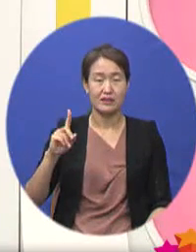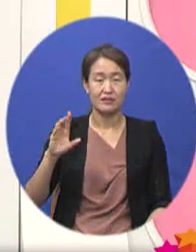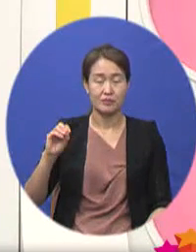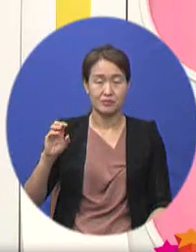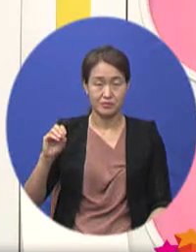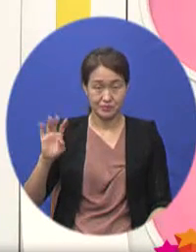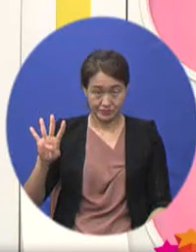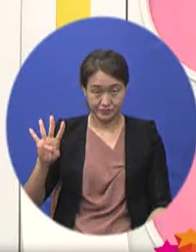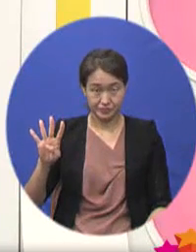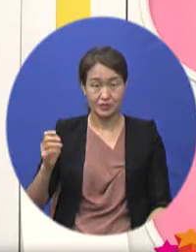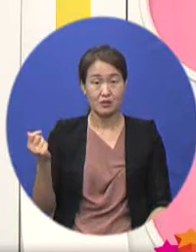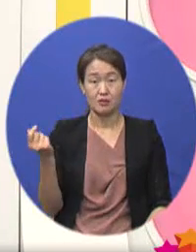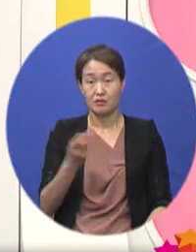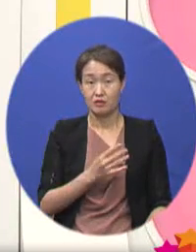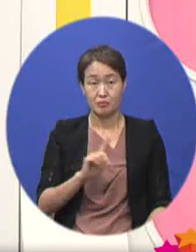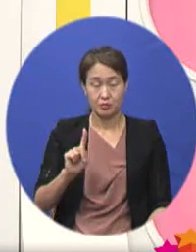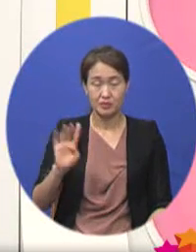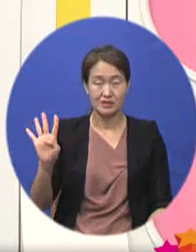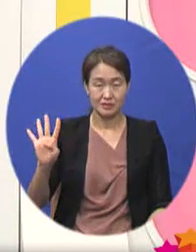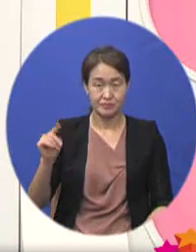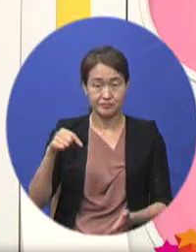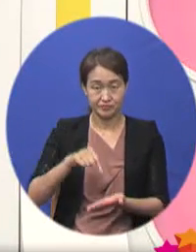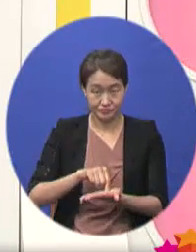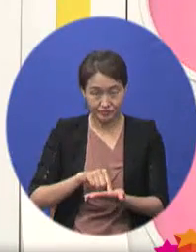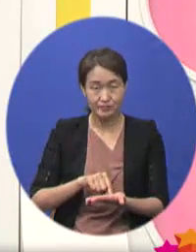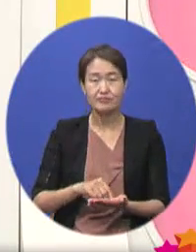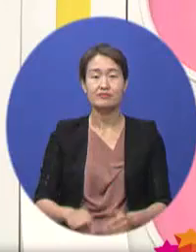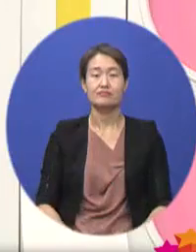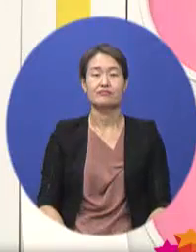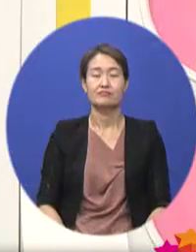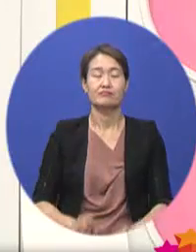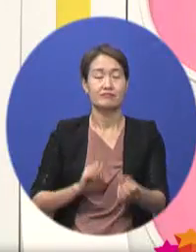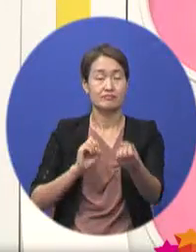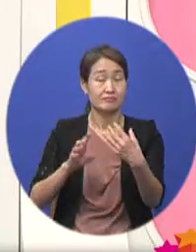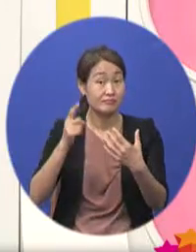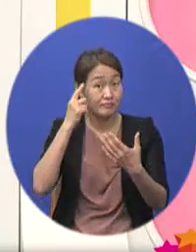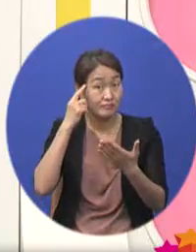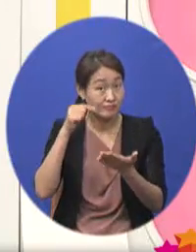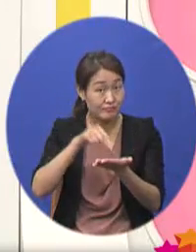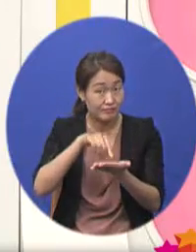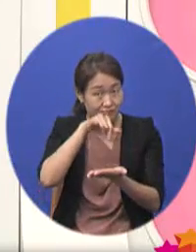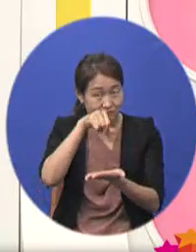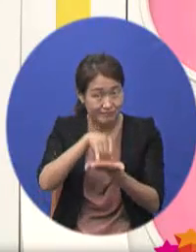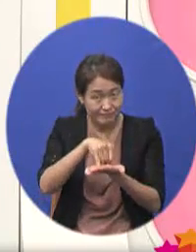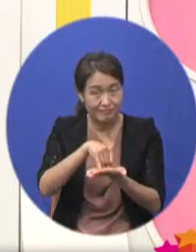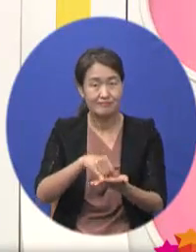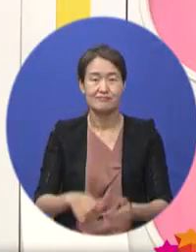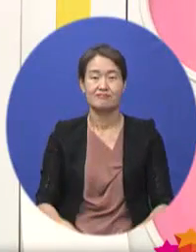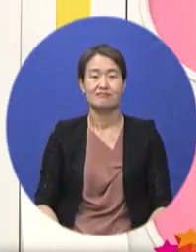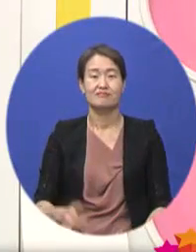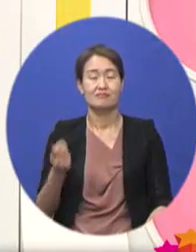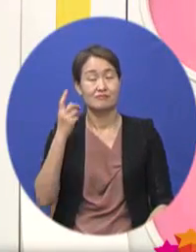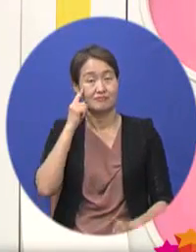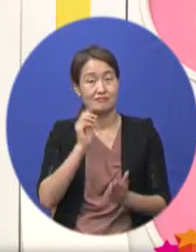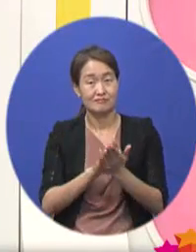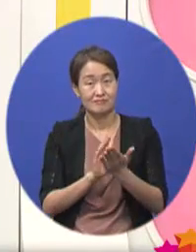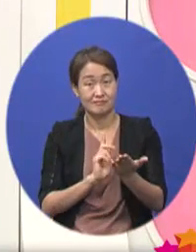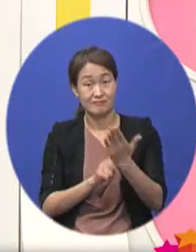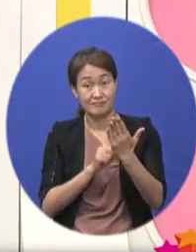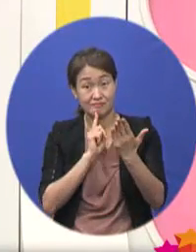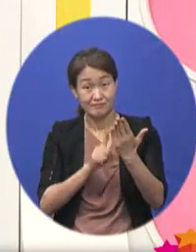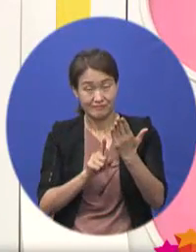060-6081-1004번을 누르시고 퀴즈 참여는 몇 번? 4번. 4번 누르시고 정답 번호를 딱 누르시고 소화기를 딱 넣으시면 번호가 찍힙니다.